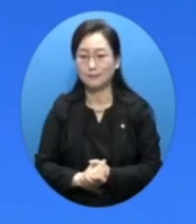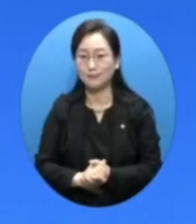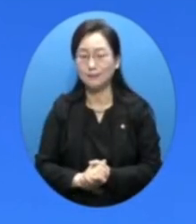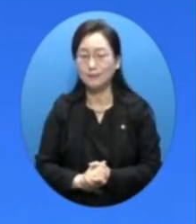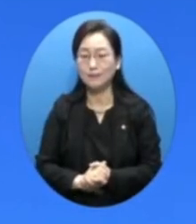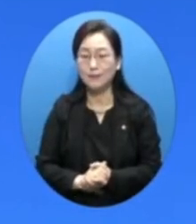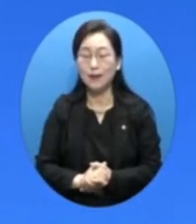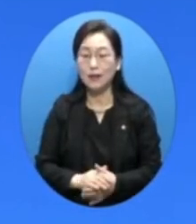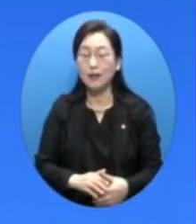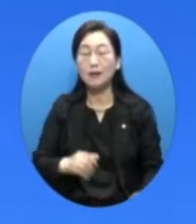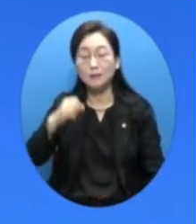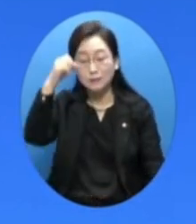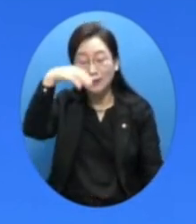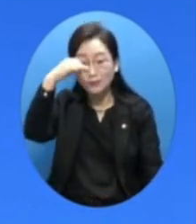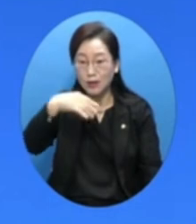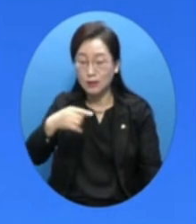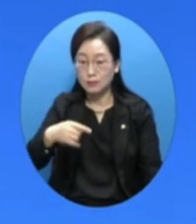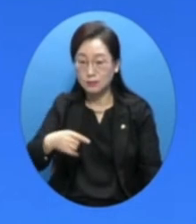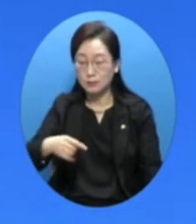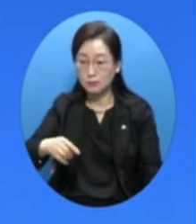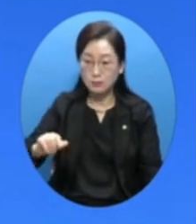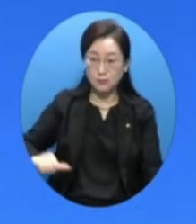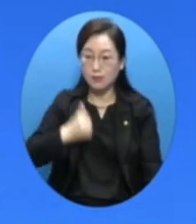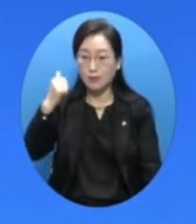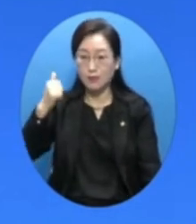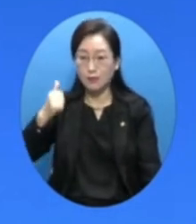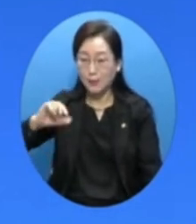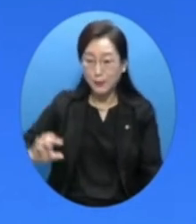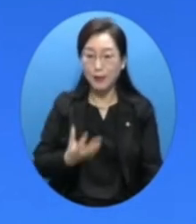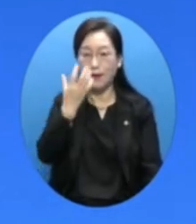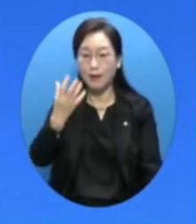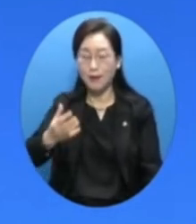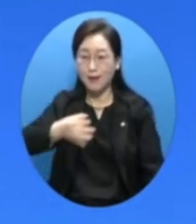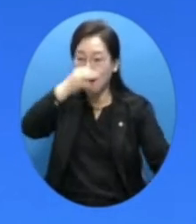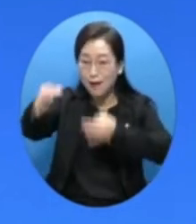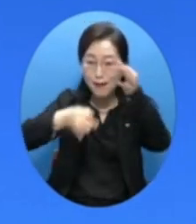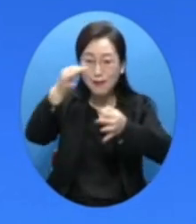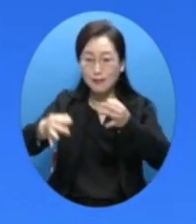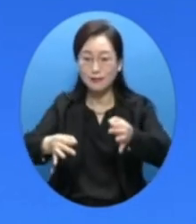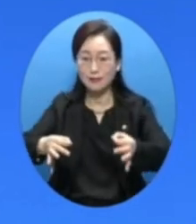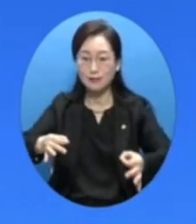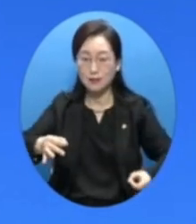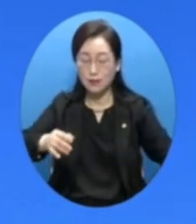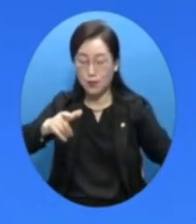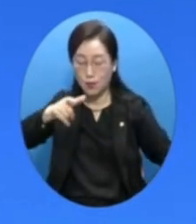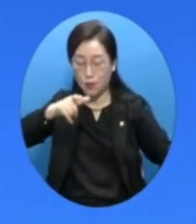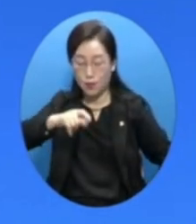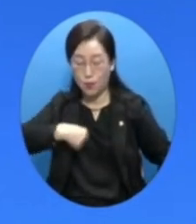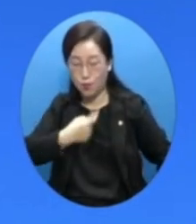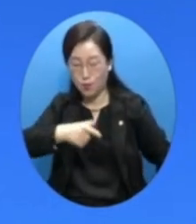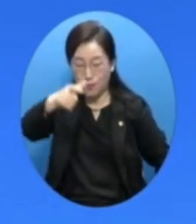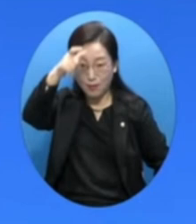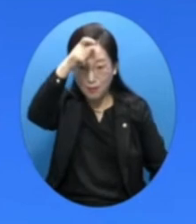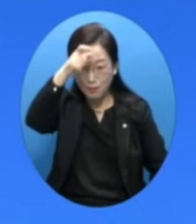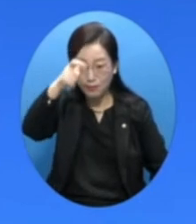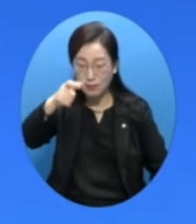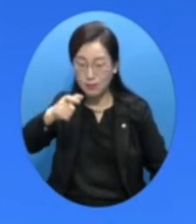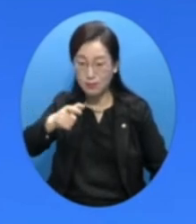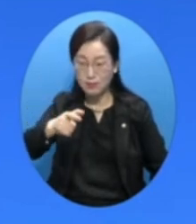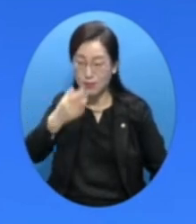아무 때나 쉽게 화내고 성질 부리고 소리 지르고 자기 주장만 하고 남을 배려하지 않고 무시한다면